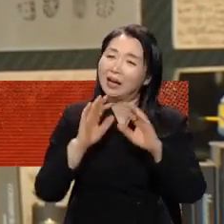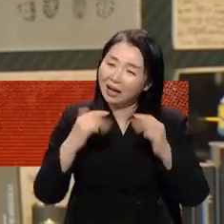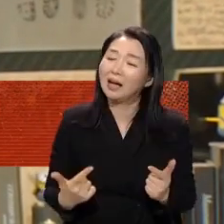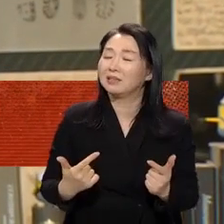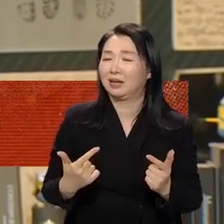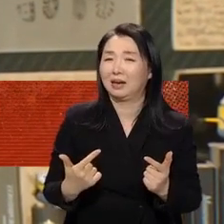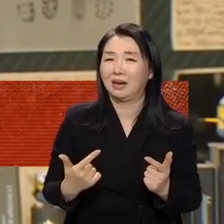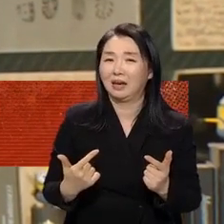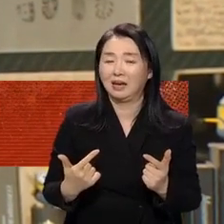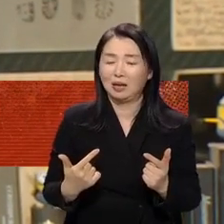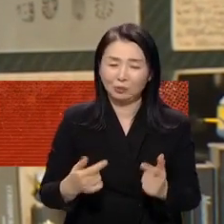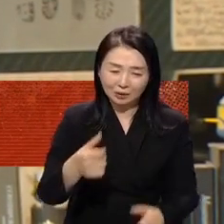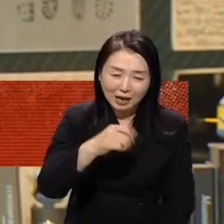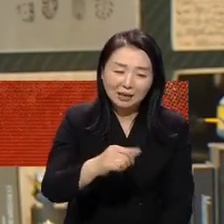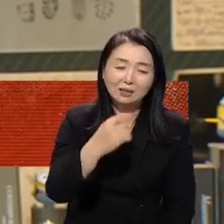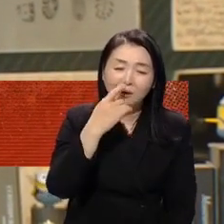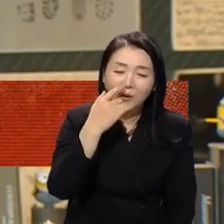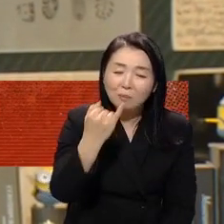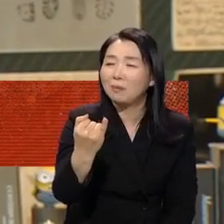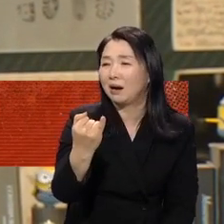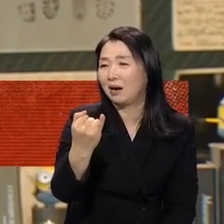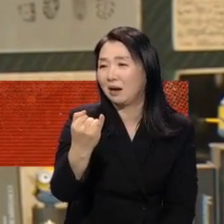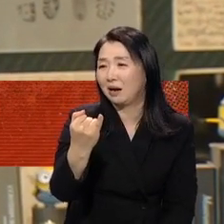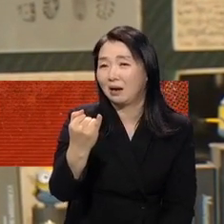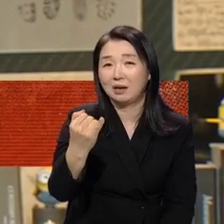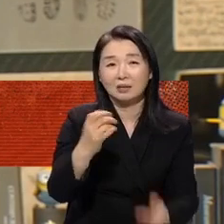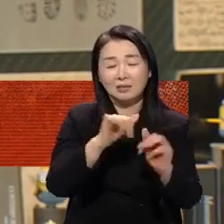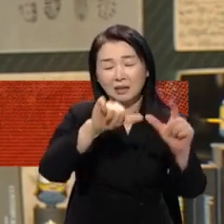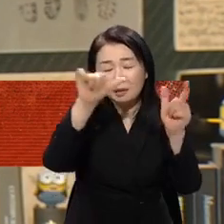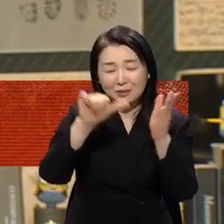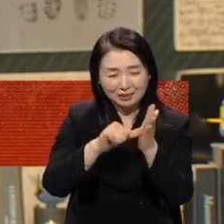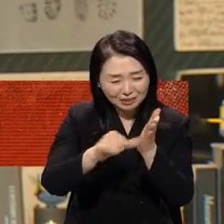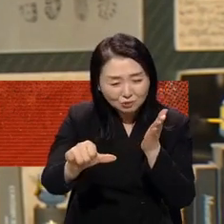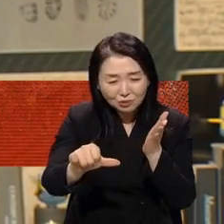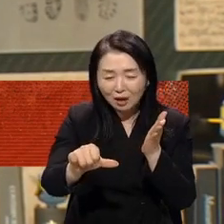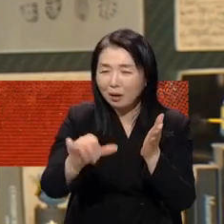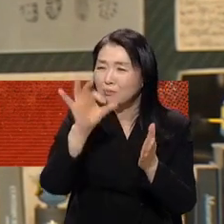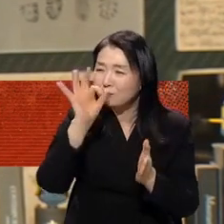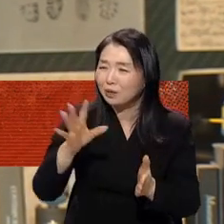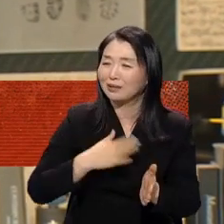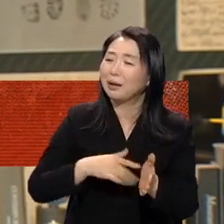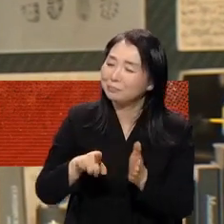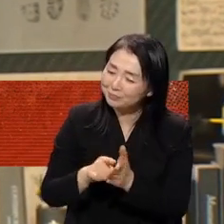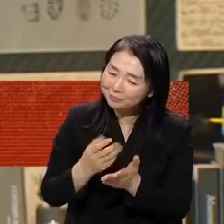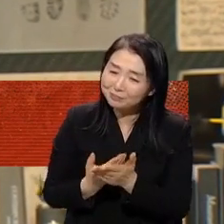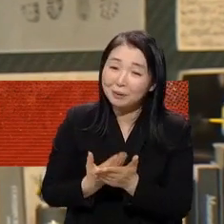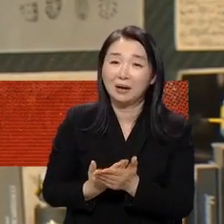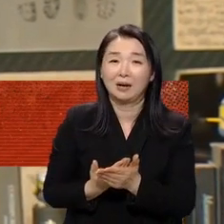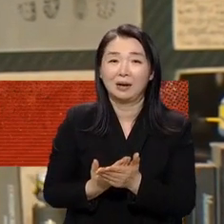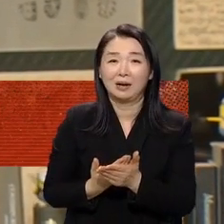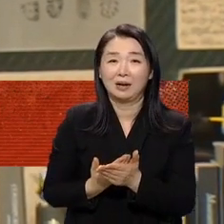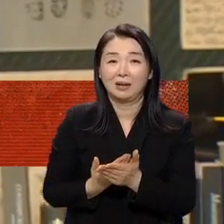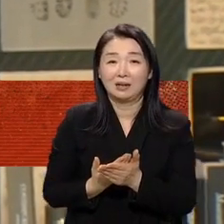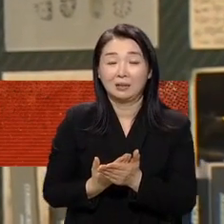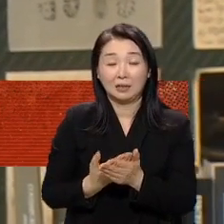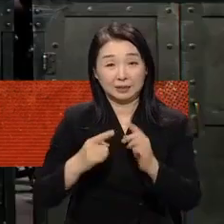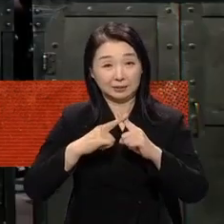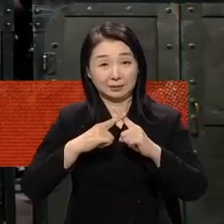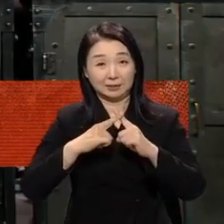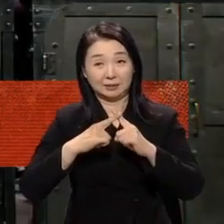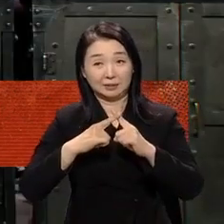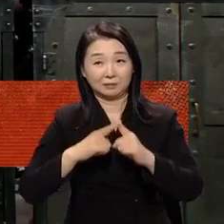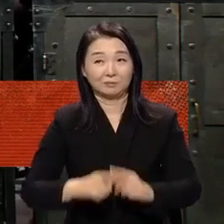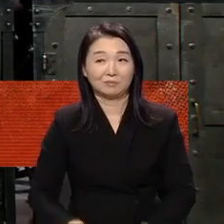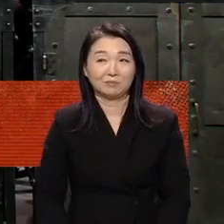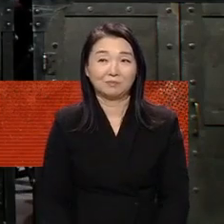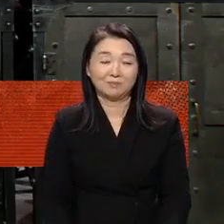우리 지어이 엄마잖아 사람 인생이 지우개로 지울 수가 있는게 아니에요 나 좀 믿어줘 튼 짓 안한다 엑